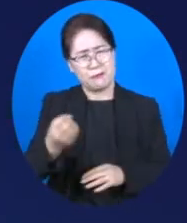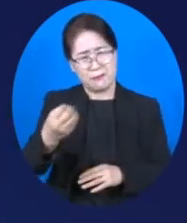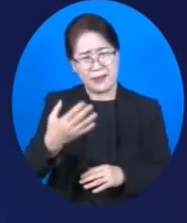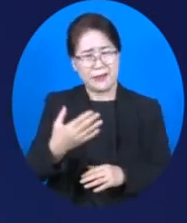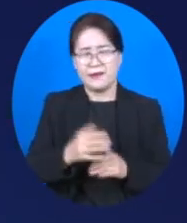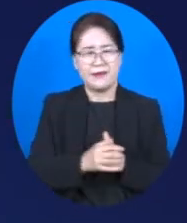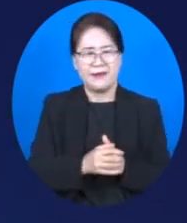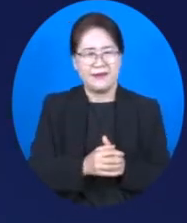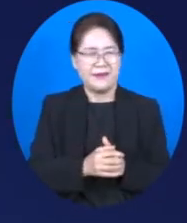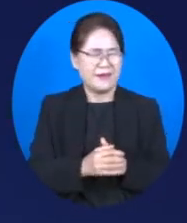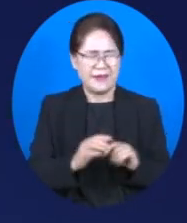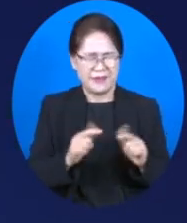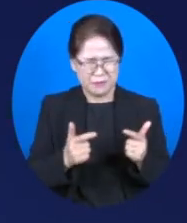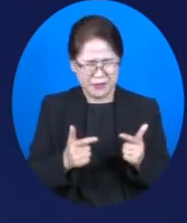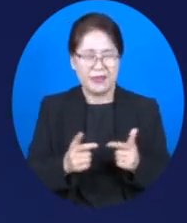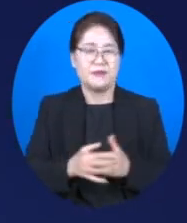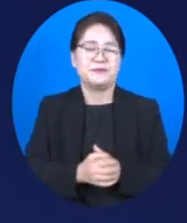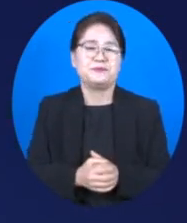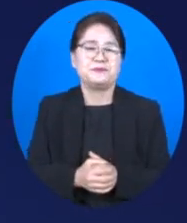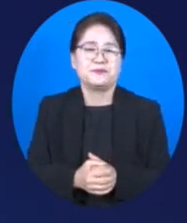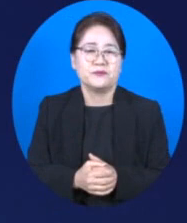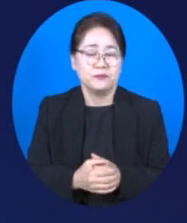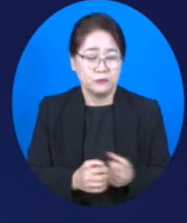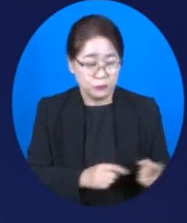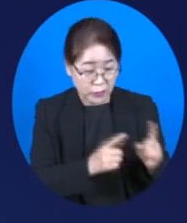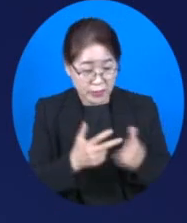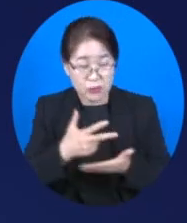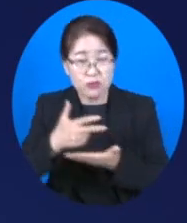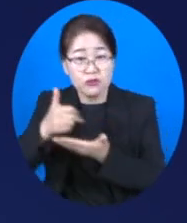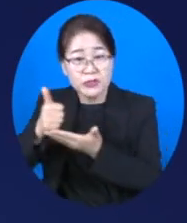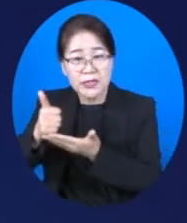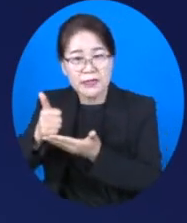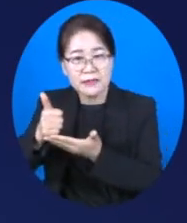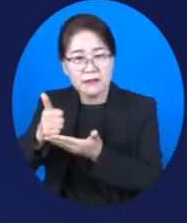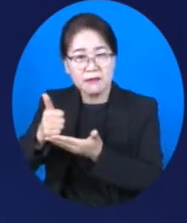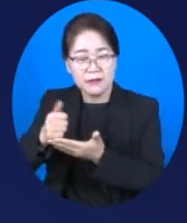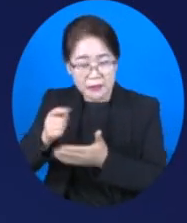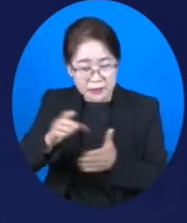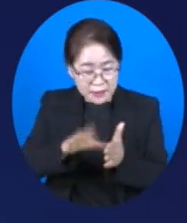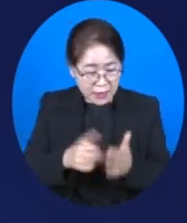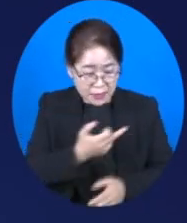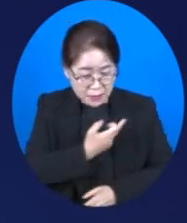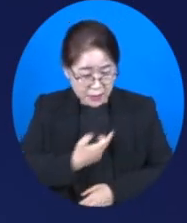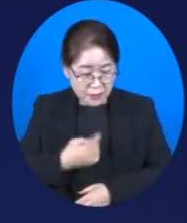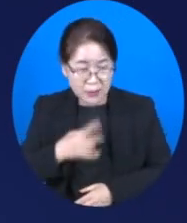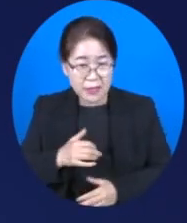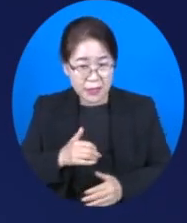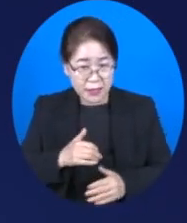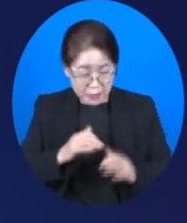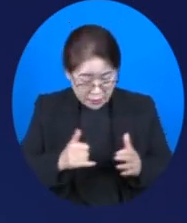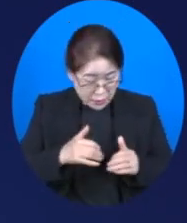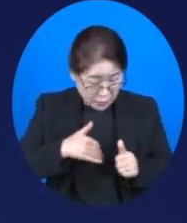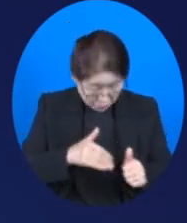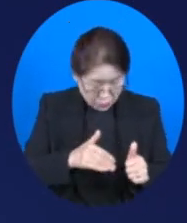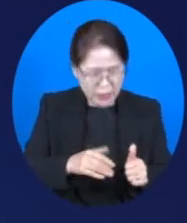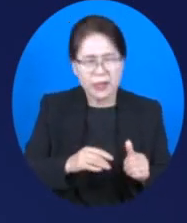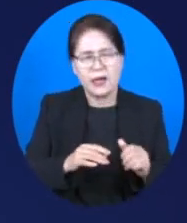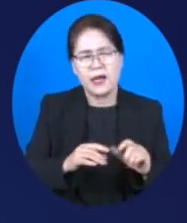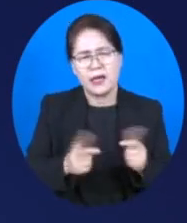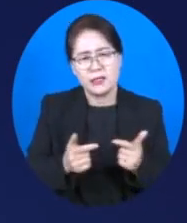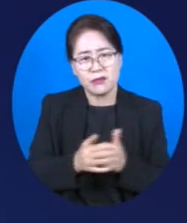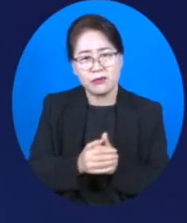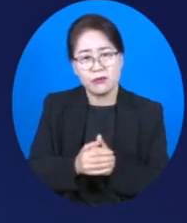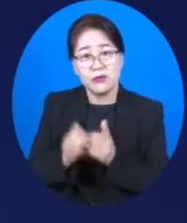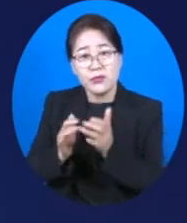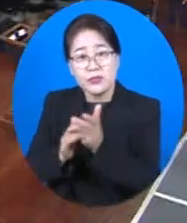그러나 여러분, 절대로 그렇지 않습니다. 부활하신 주님은 당시의 제자들만을 세상에 보내신 것이 아니라 그